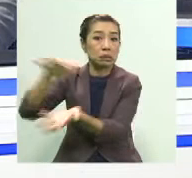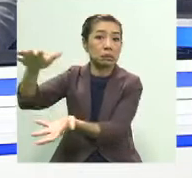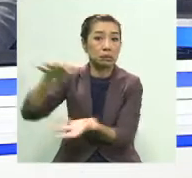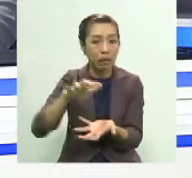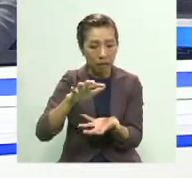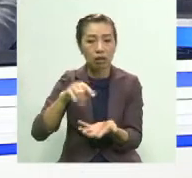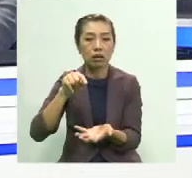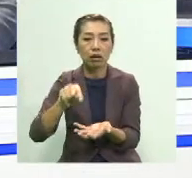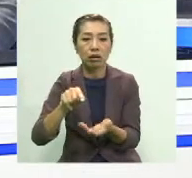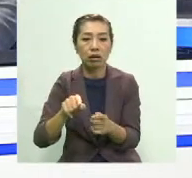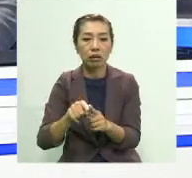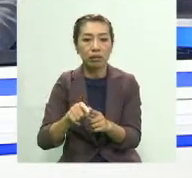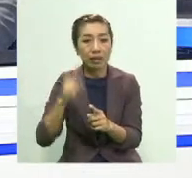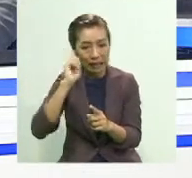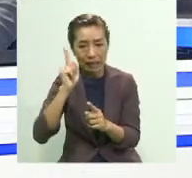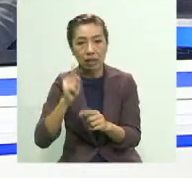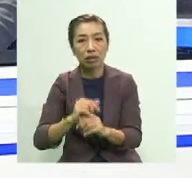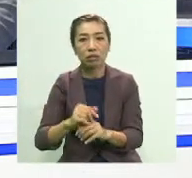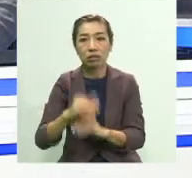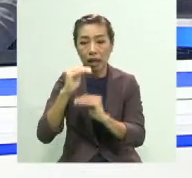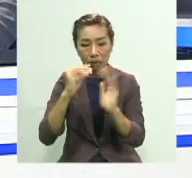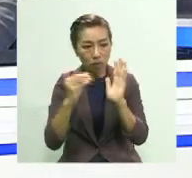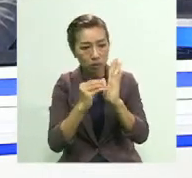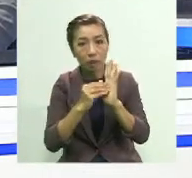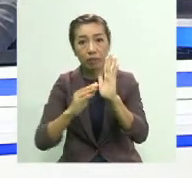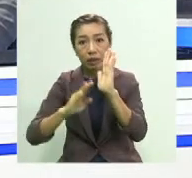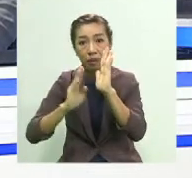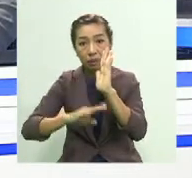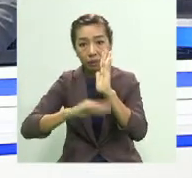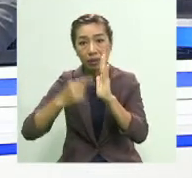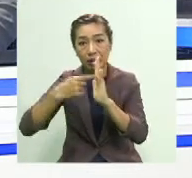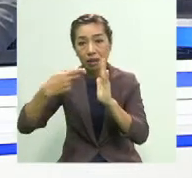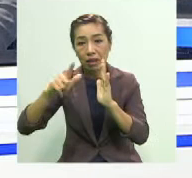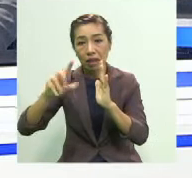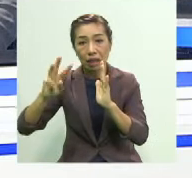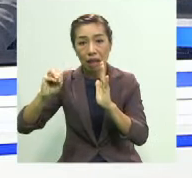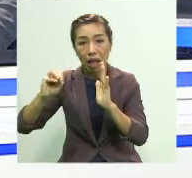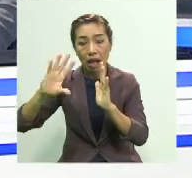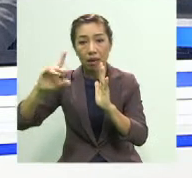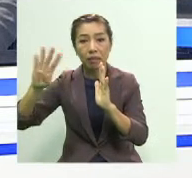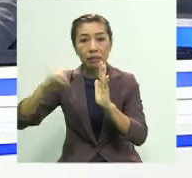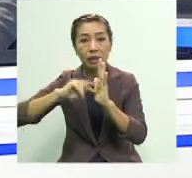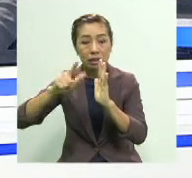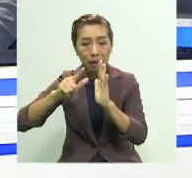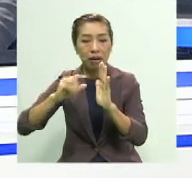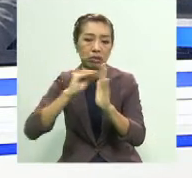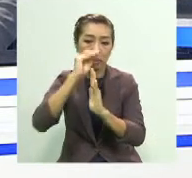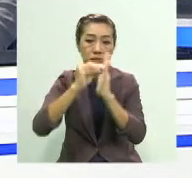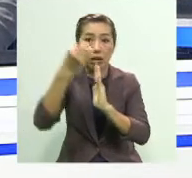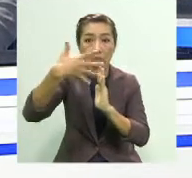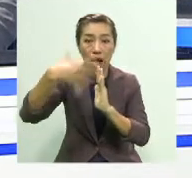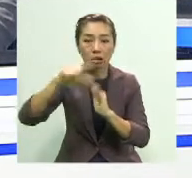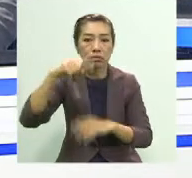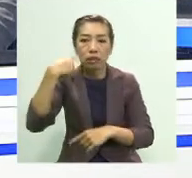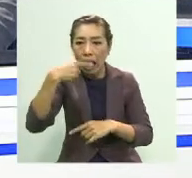ำหนดไว้นะคะทั้ง2จุดในกรุงเทพด่านกรุงเทพแล้วก็ด่านแหลมฉบังรวมถึงอีก5จุดตามด่านชายแดนเนี่ยก็จะ